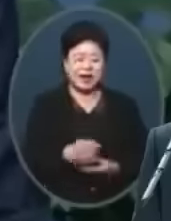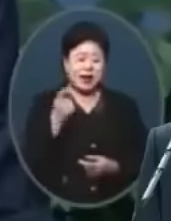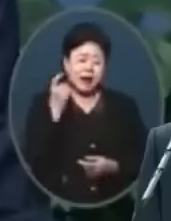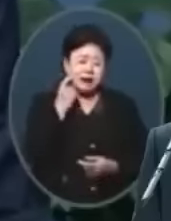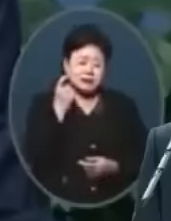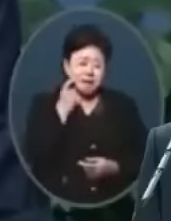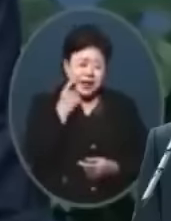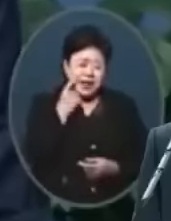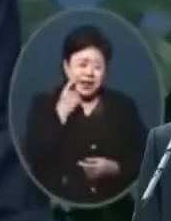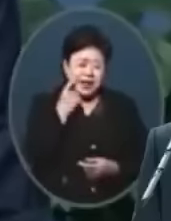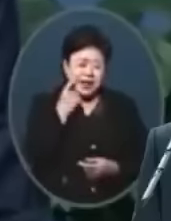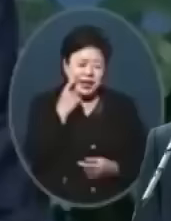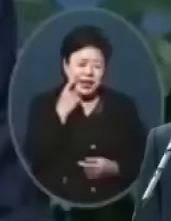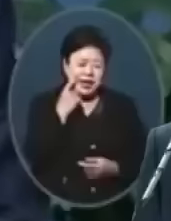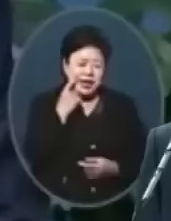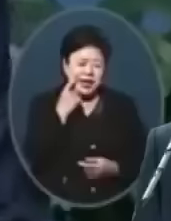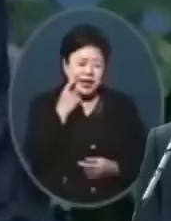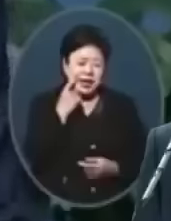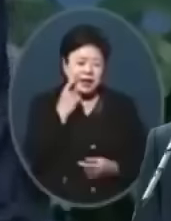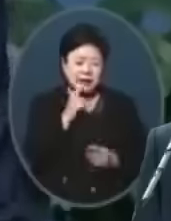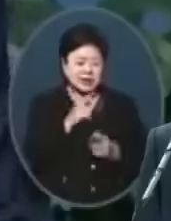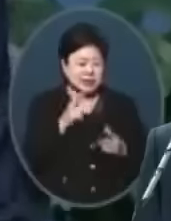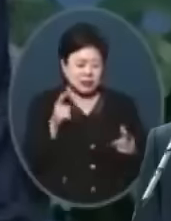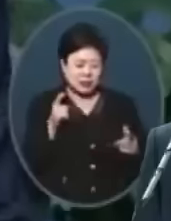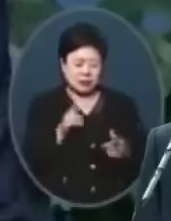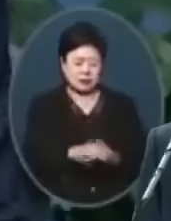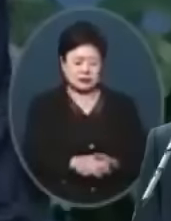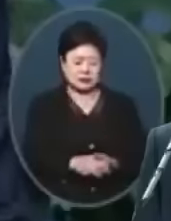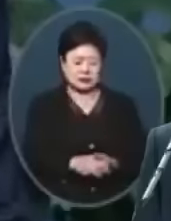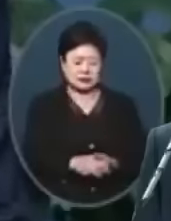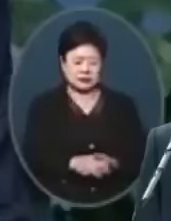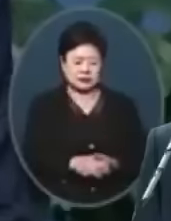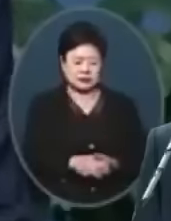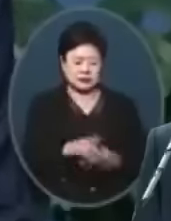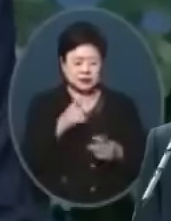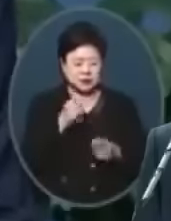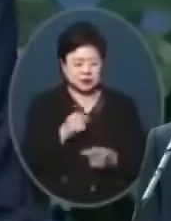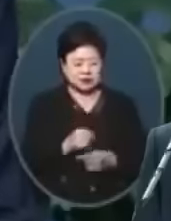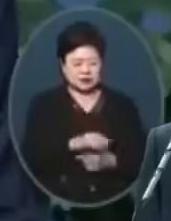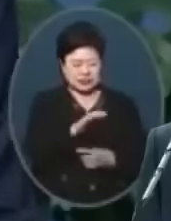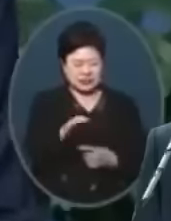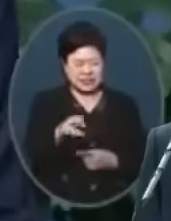거짓말을 돌려서 말하지 않았습니다. 우리 같으면